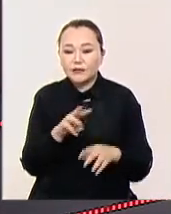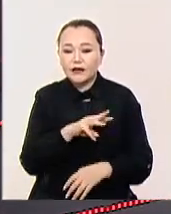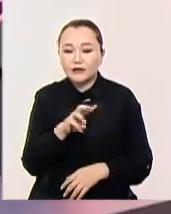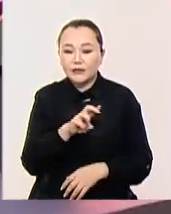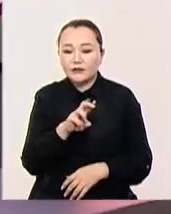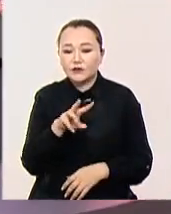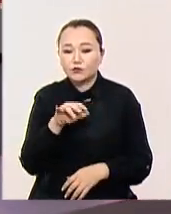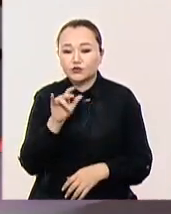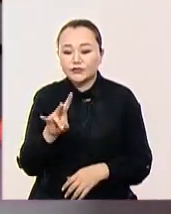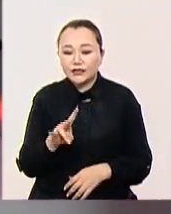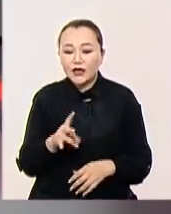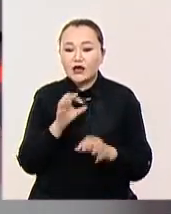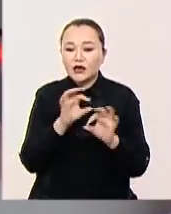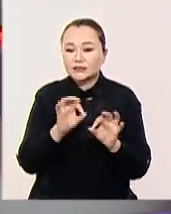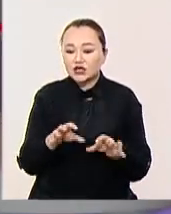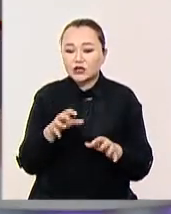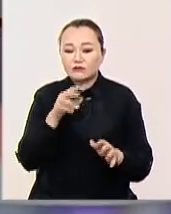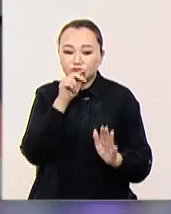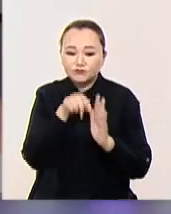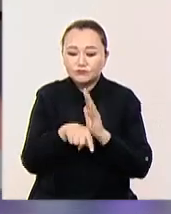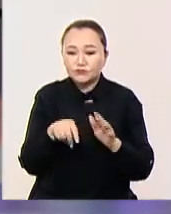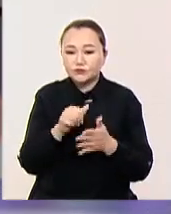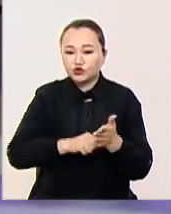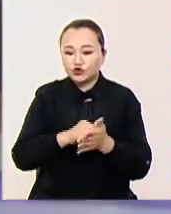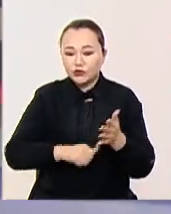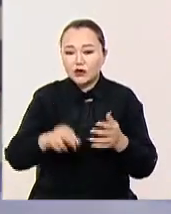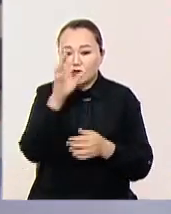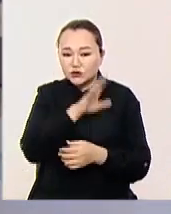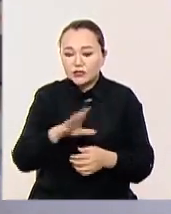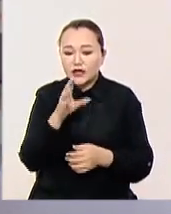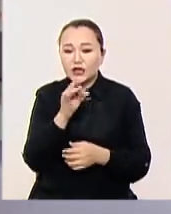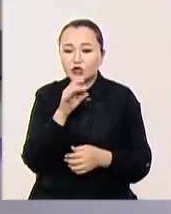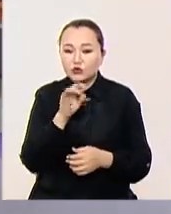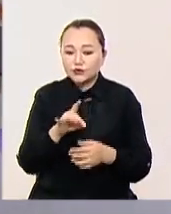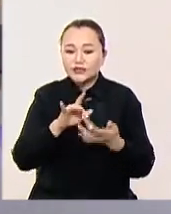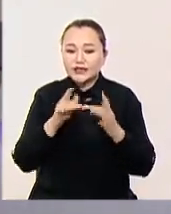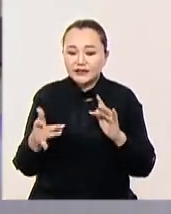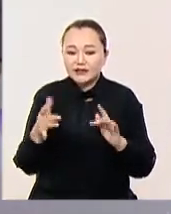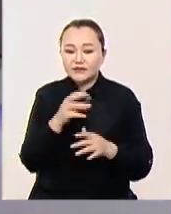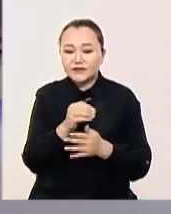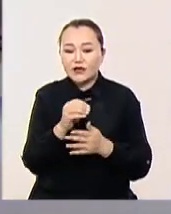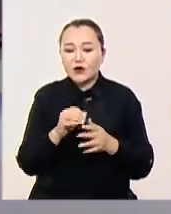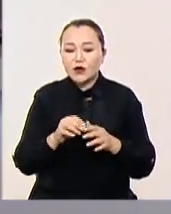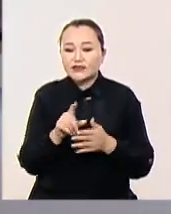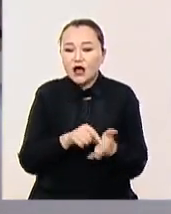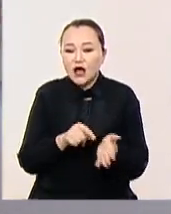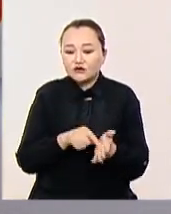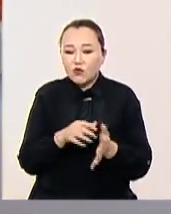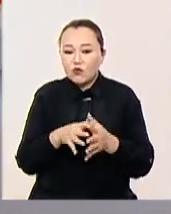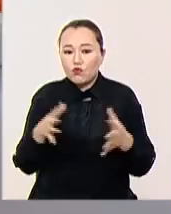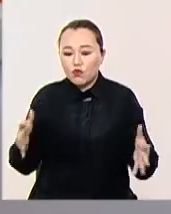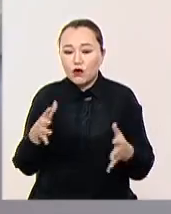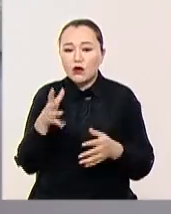Мусин. Оның айтуынша шабуыл салдарынан елде ресми ресурстар мен интернет желілерінің жүктемесі артқан. Ал шабуыл астында